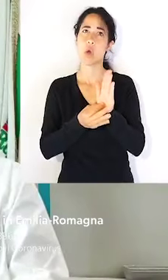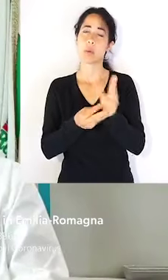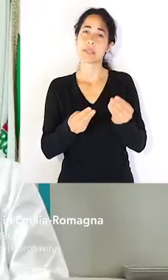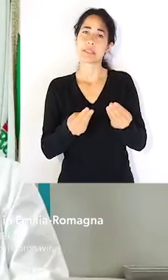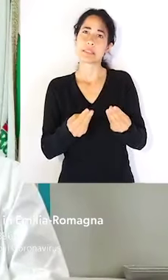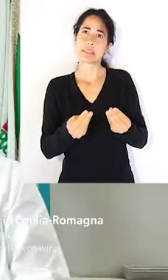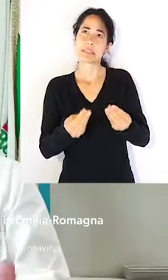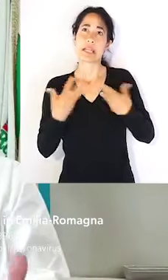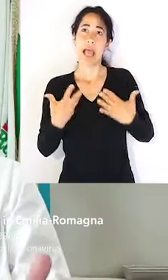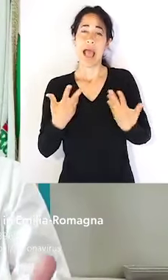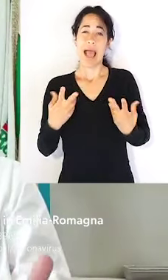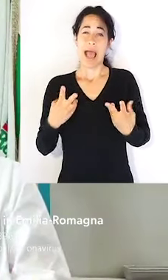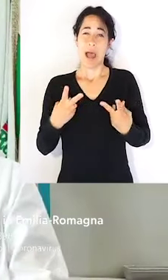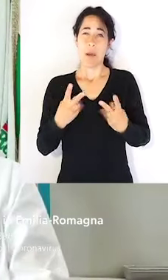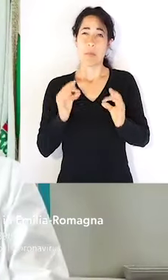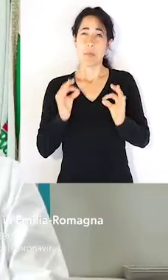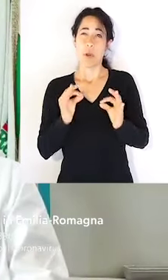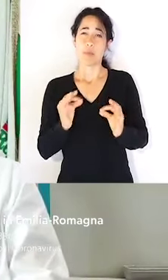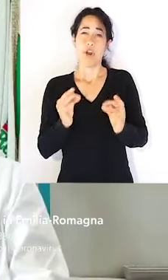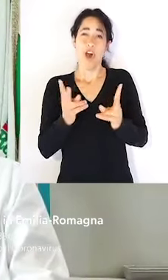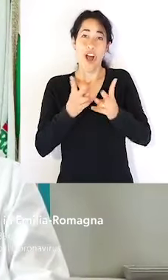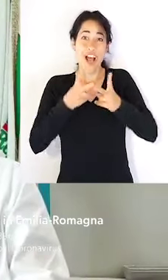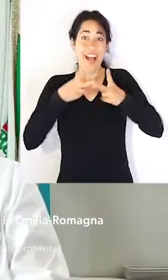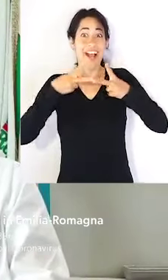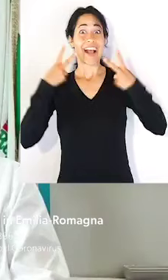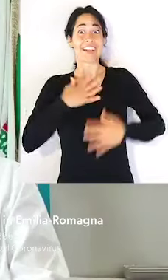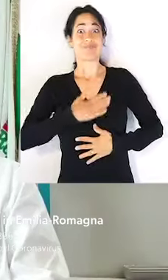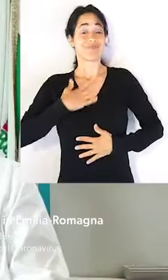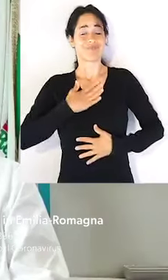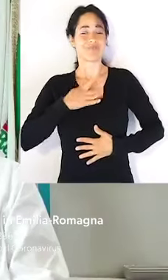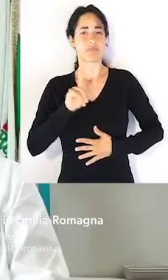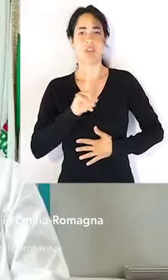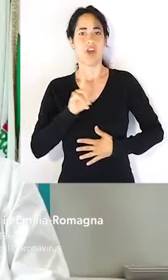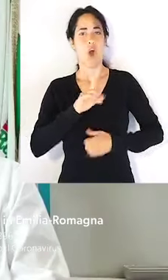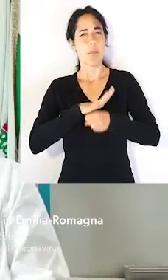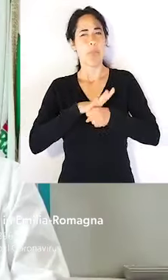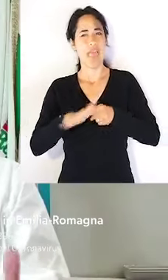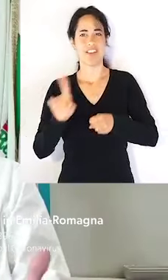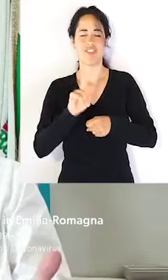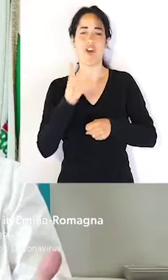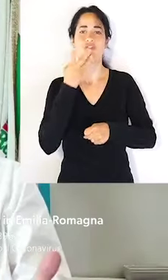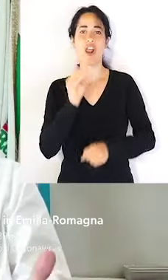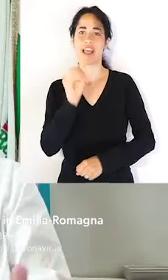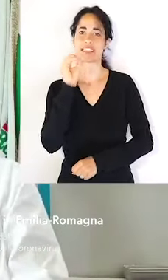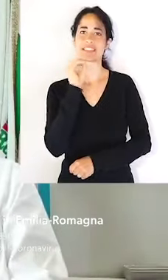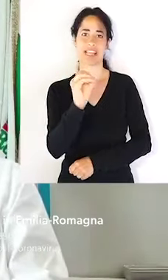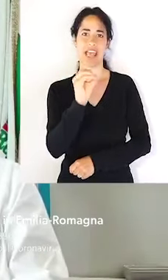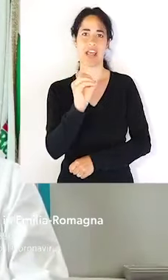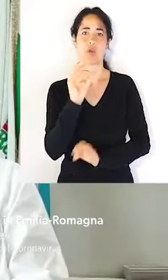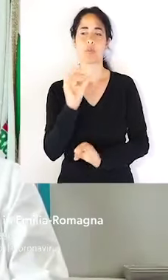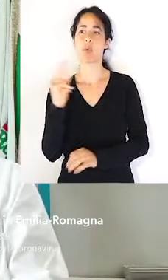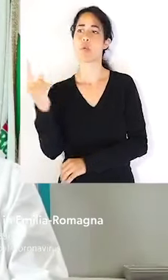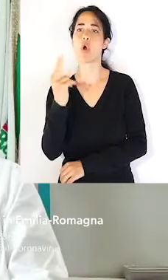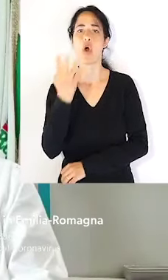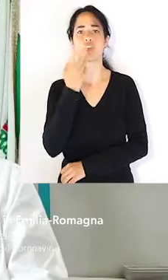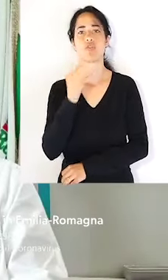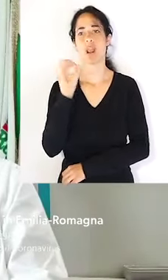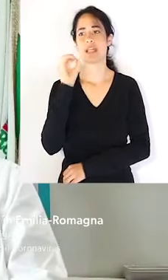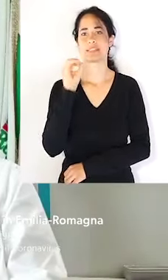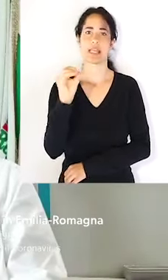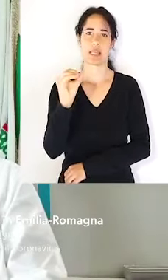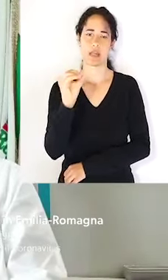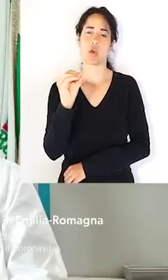ovviamente non ci rende pienamente sereni. Noi vogliamo lo zero nella casella dei